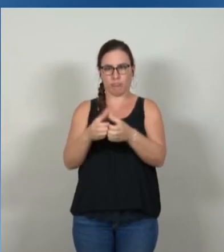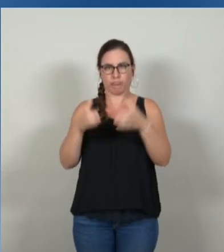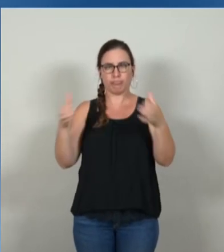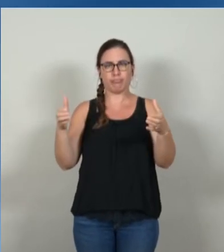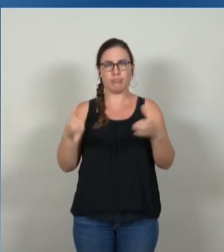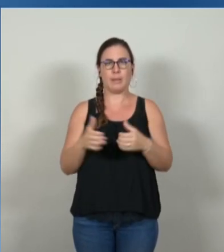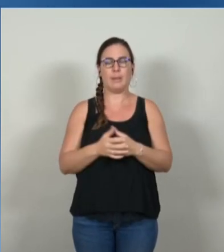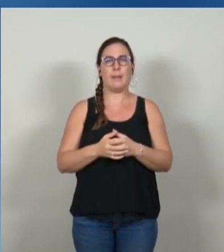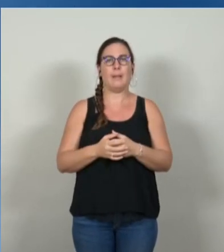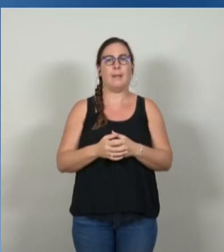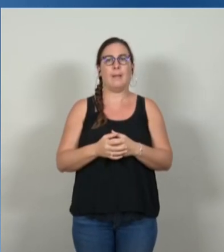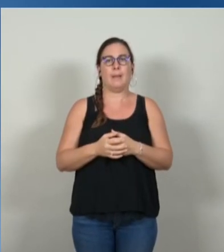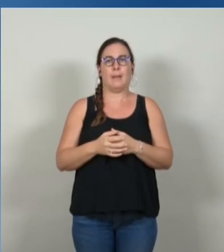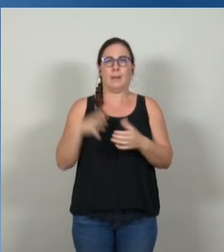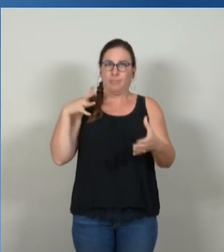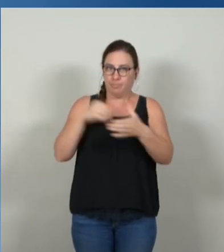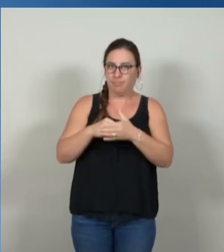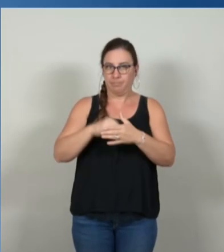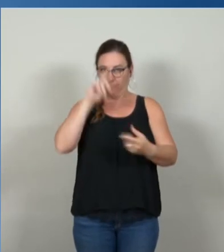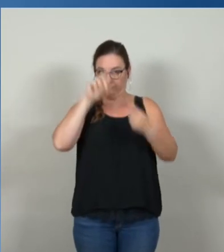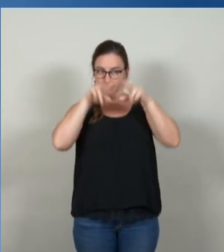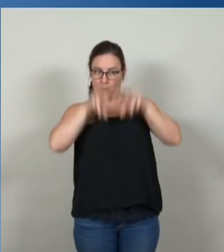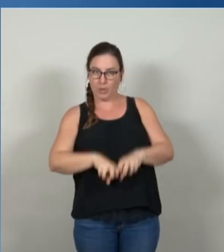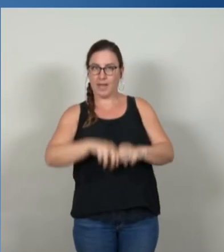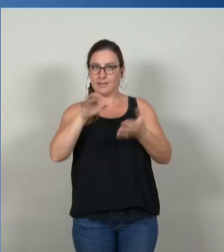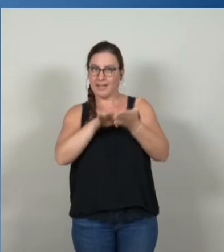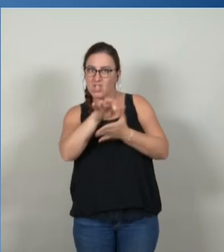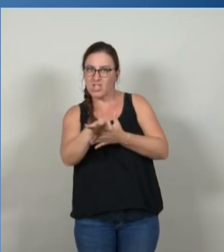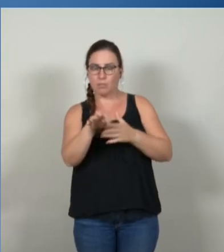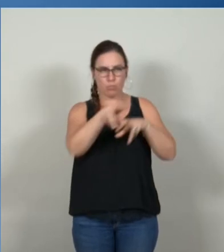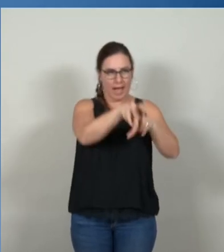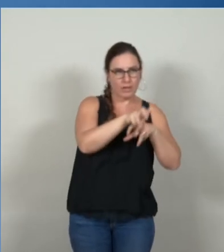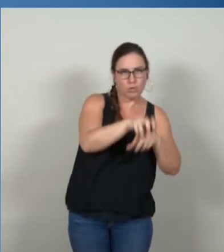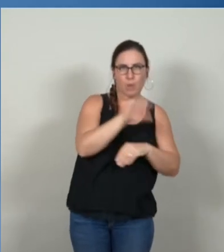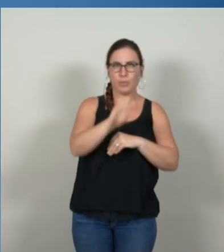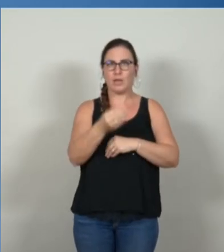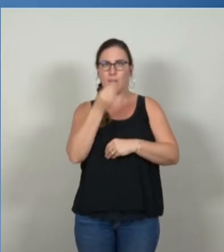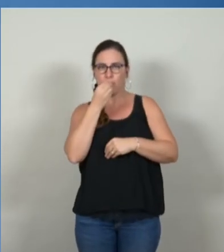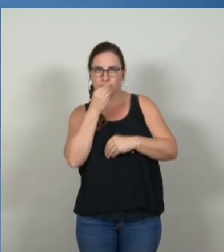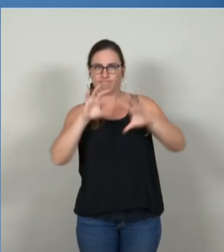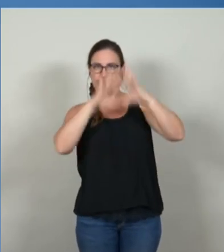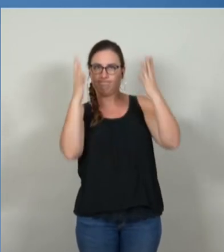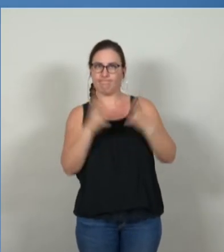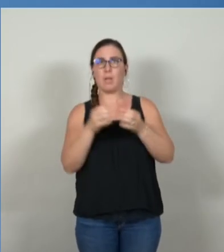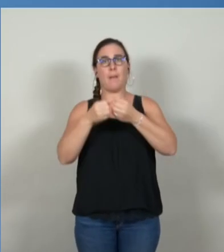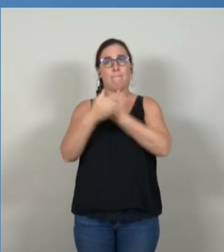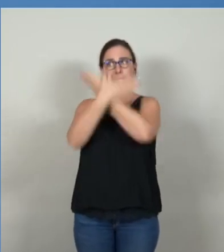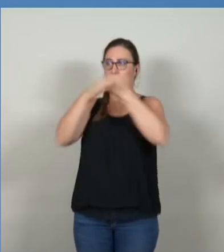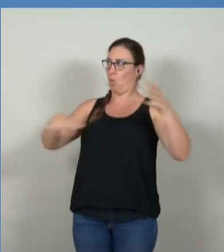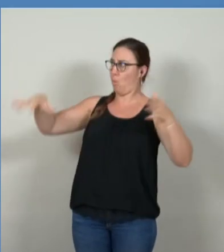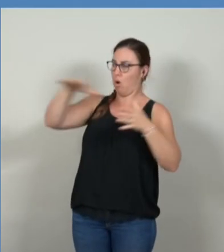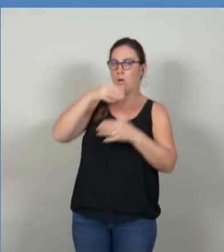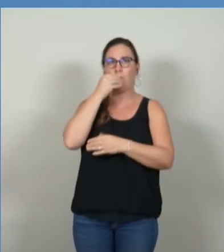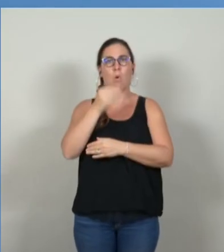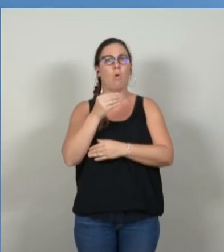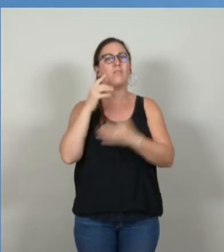nous avons participé à une étude stratégique sur l'agriculture urbaine et la sécurité alimentaire à l'échelle métropolitaine en lien avec les partenaires du